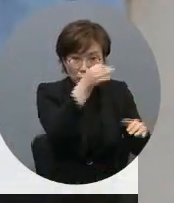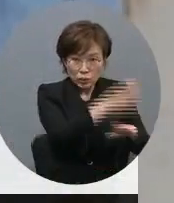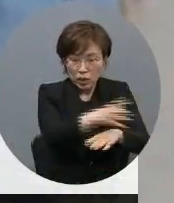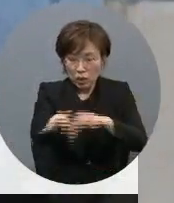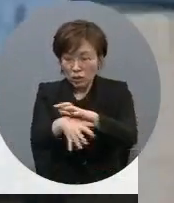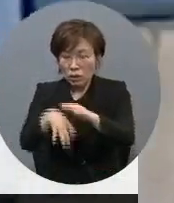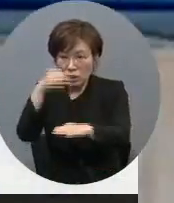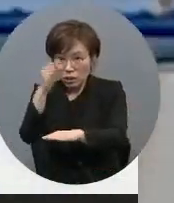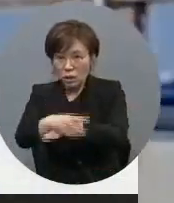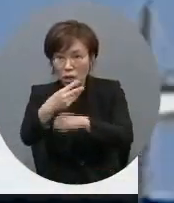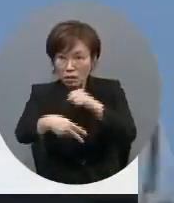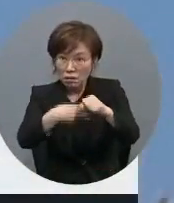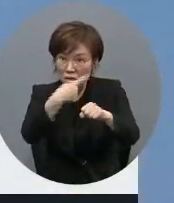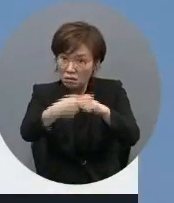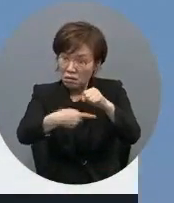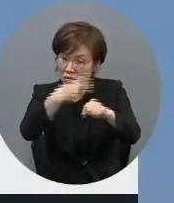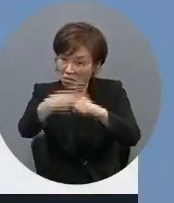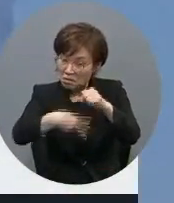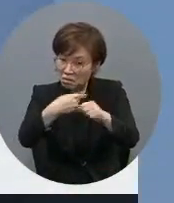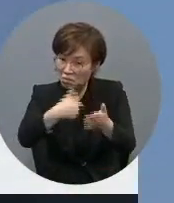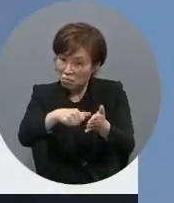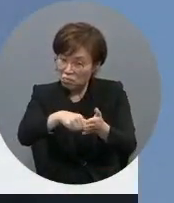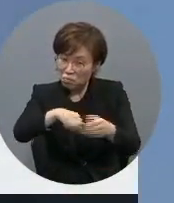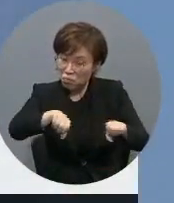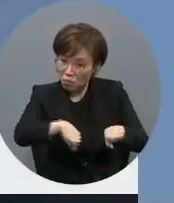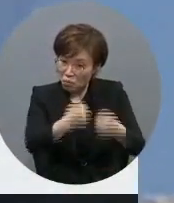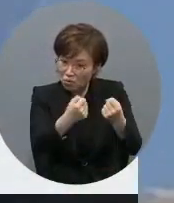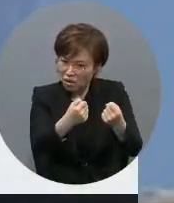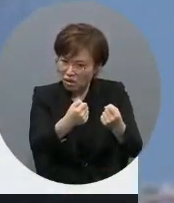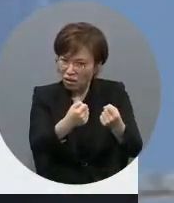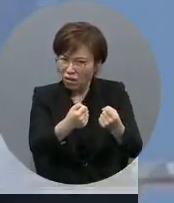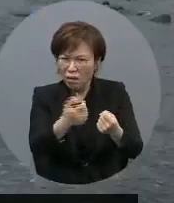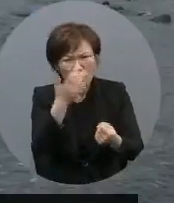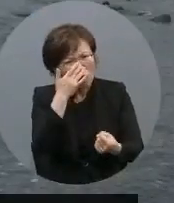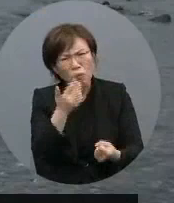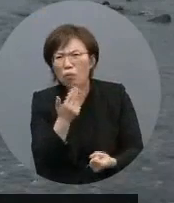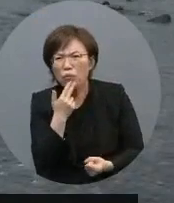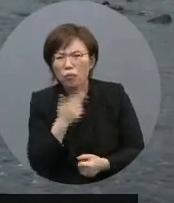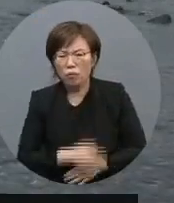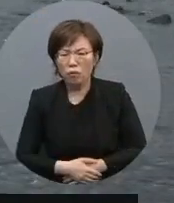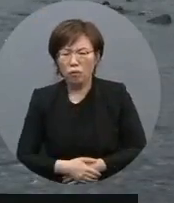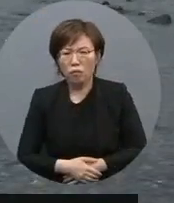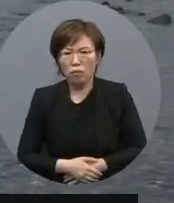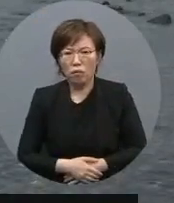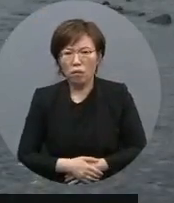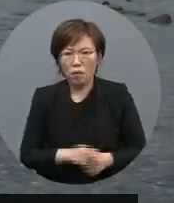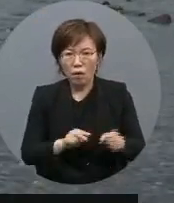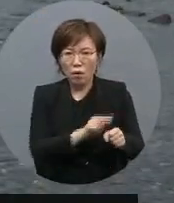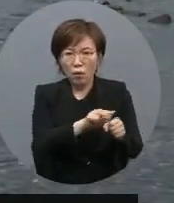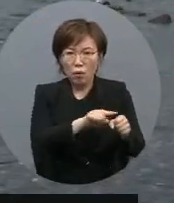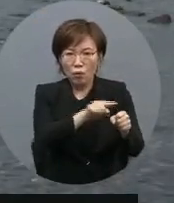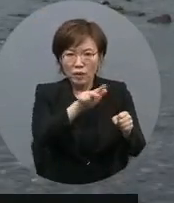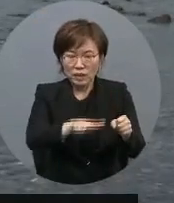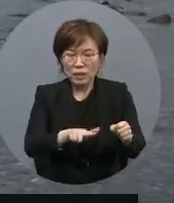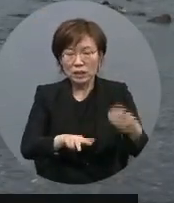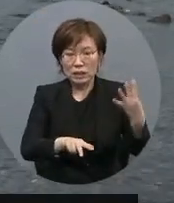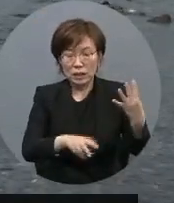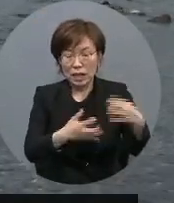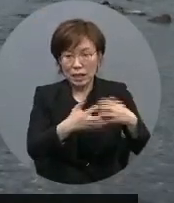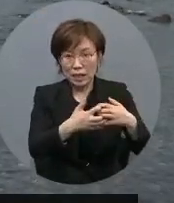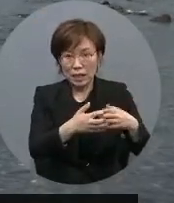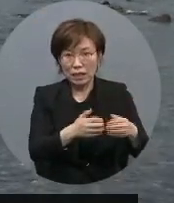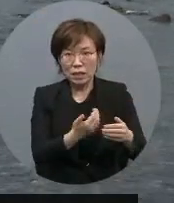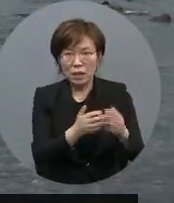1, 2년 안에 그런 부품이 고장난다는 게 그런 경우는 드물잖아요. 신고리 원전 4호기는 건설